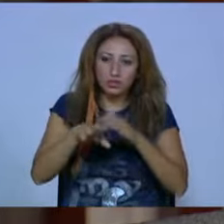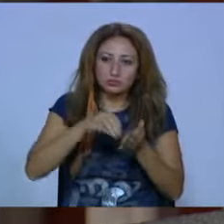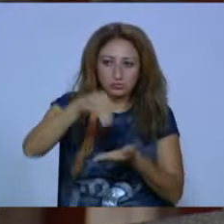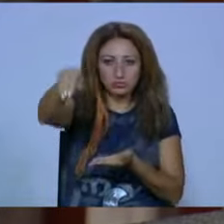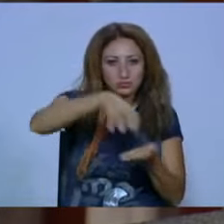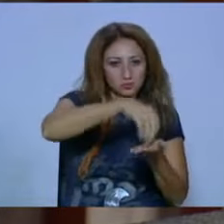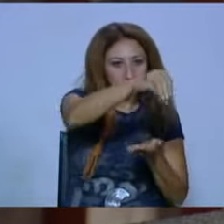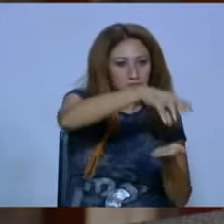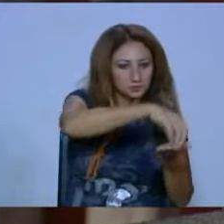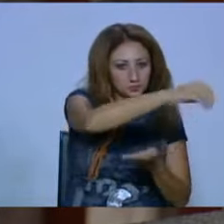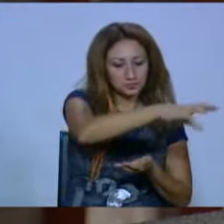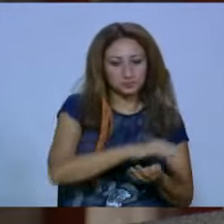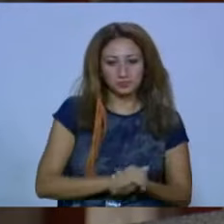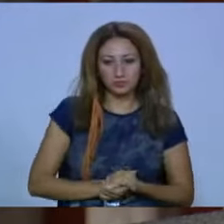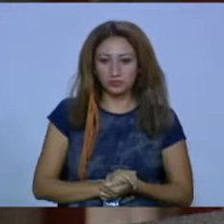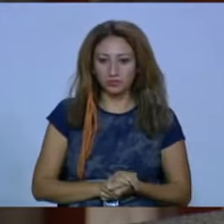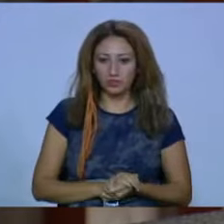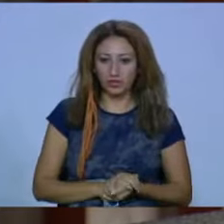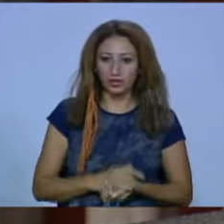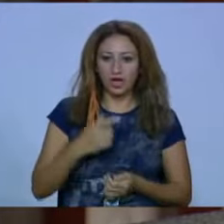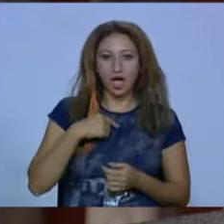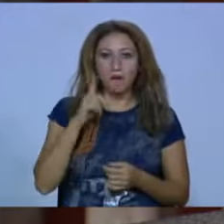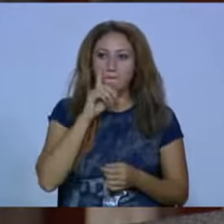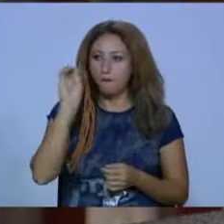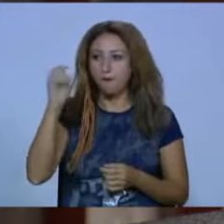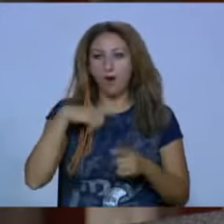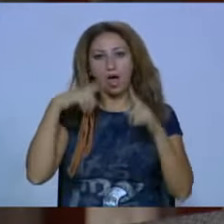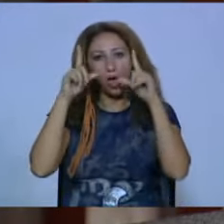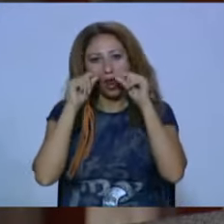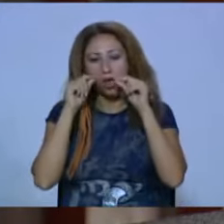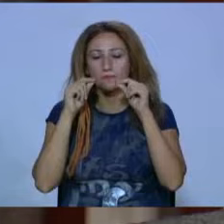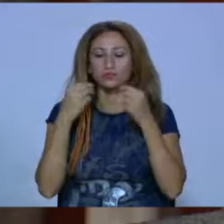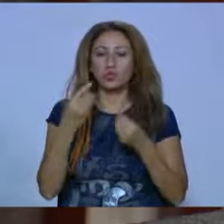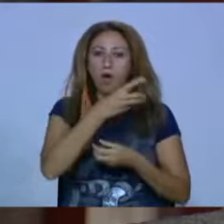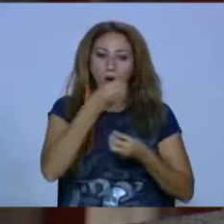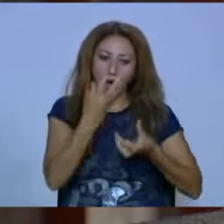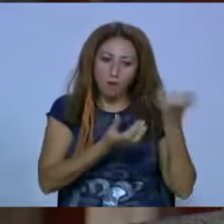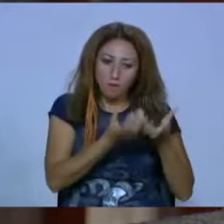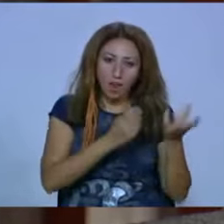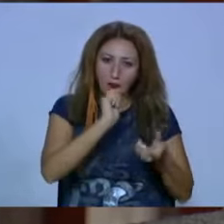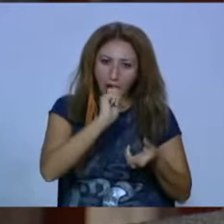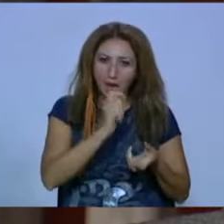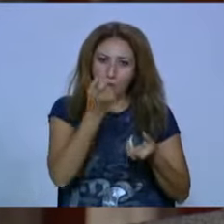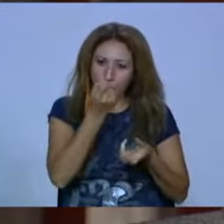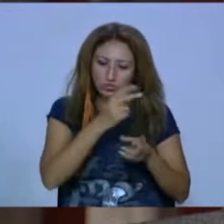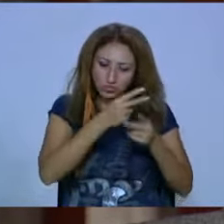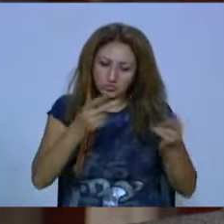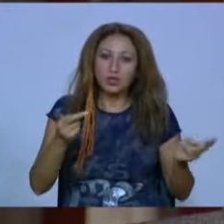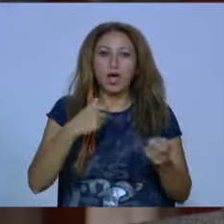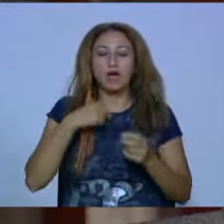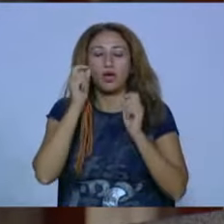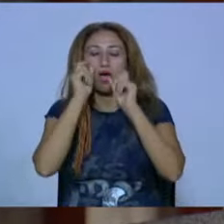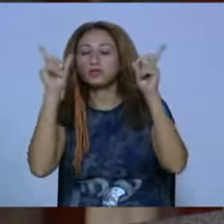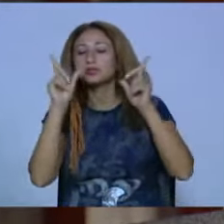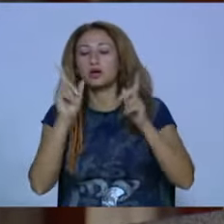دخل قال والدتي انا هنام بقى شويه قبل ما انت تعملي الفته واللحمه، وقال لي والنبي معتز انا عايزك